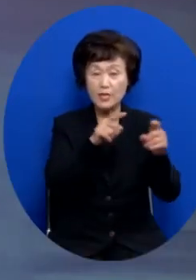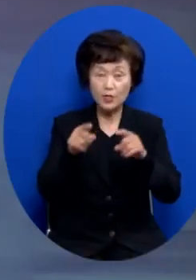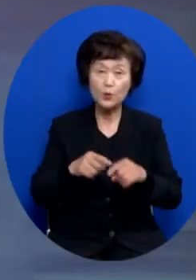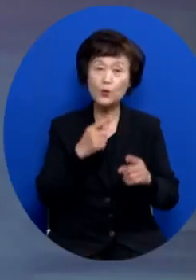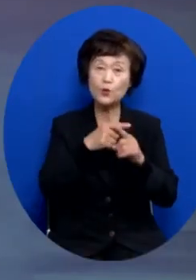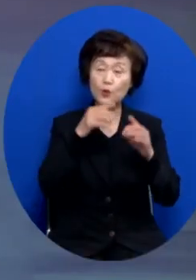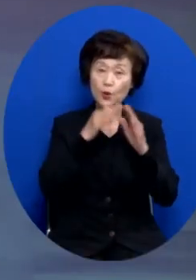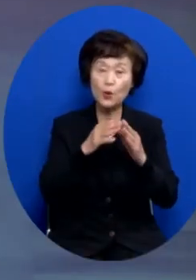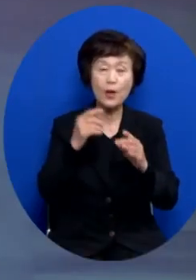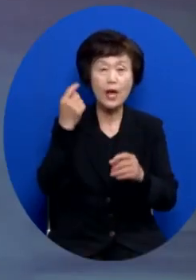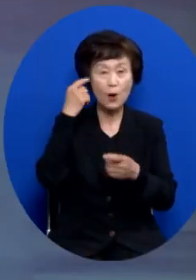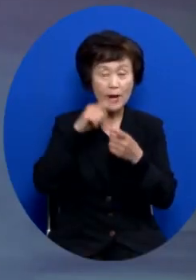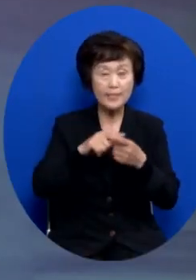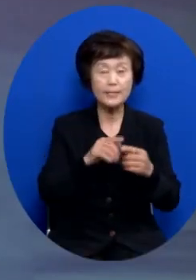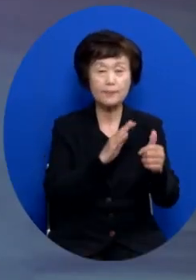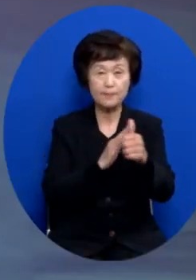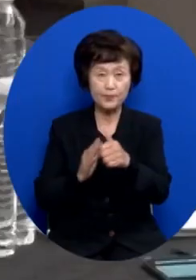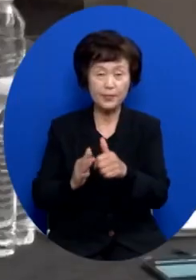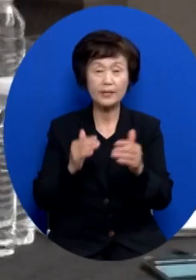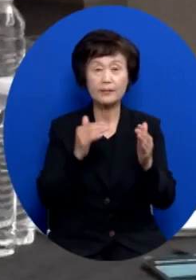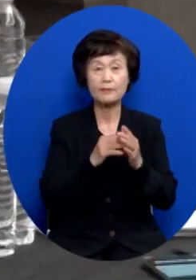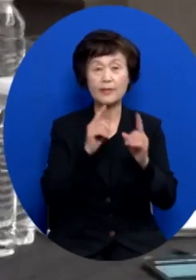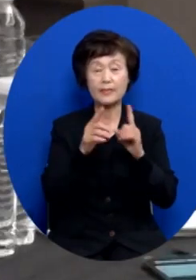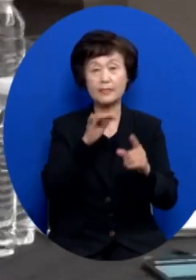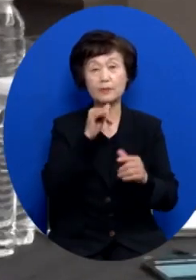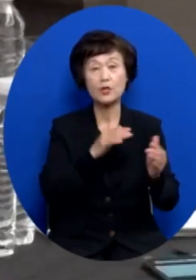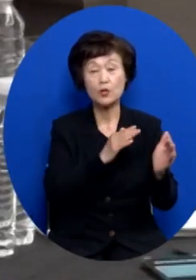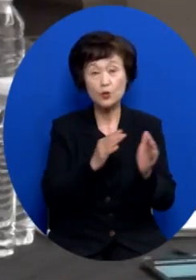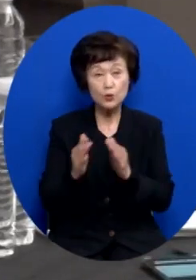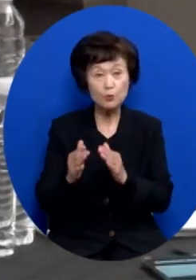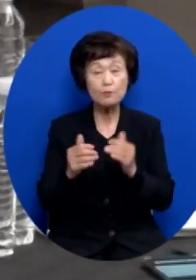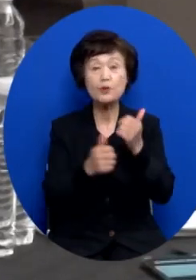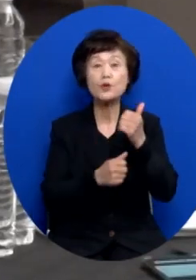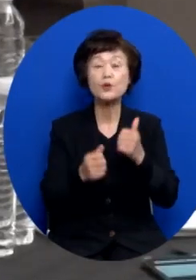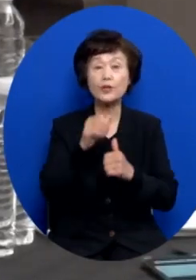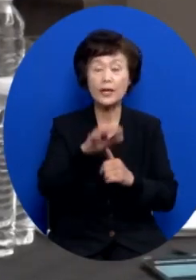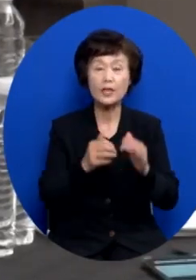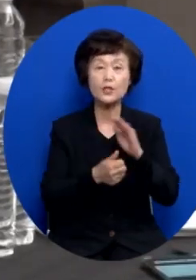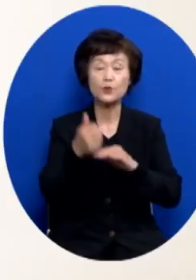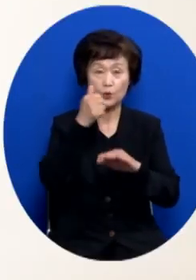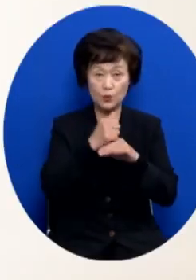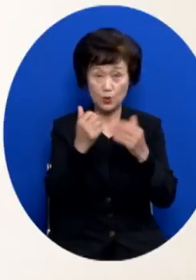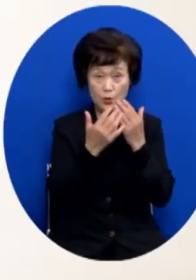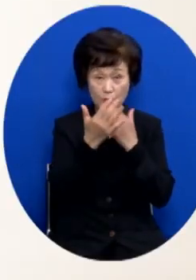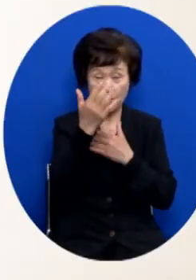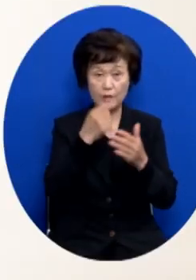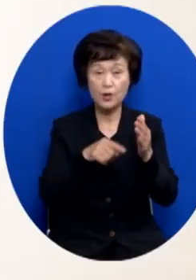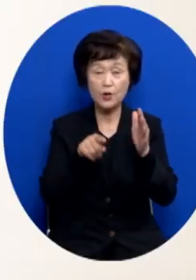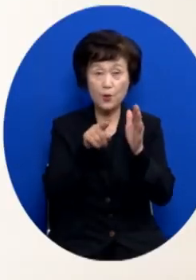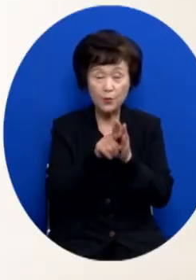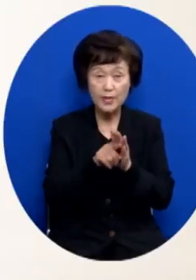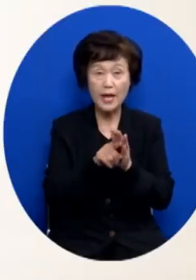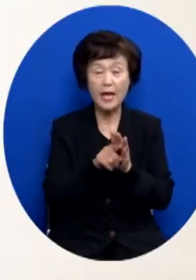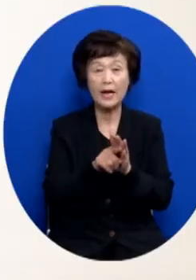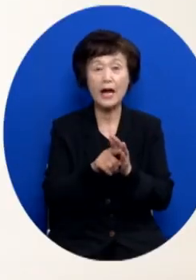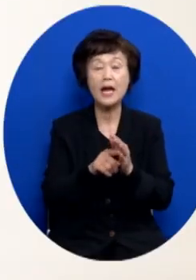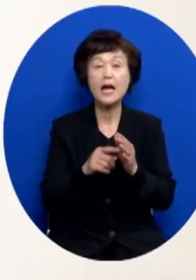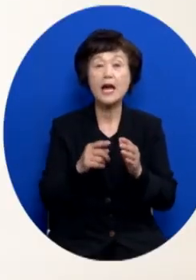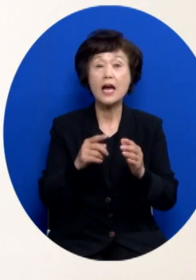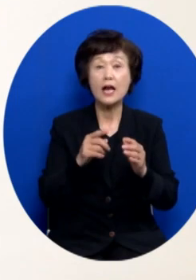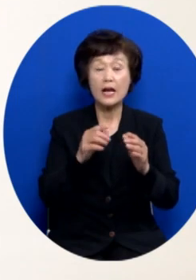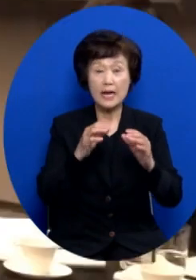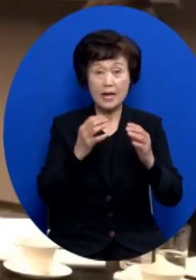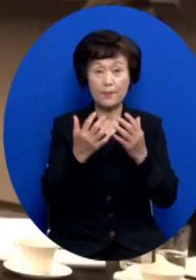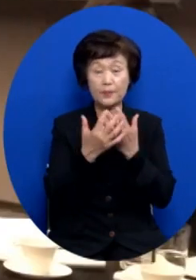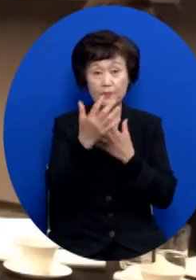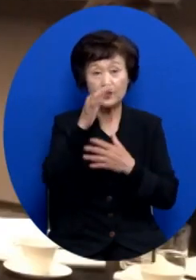관심을 요청한다고 전했습니다. 준비위는 오는 7월 14일 성공적인 대회를 위해 로잔대회가 열릴 인천 송도